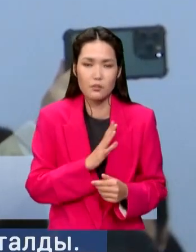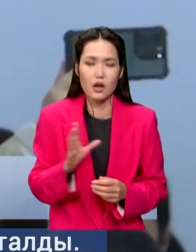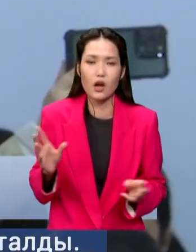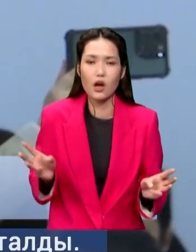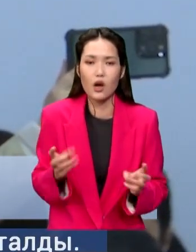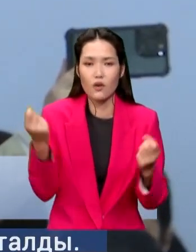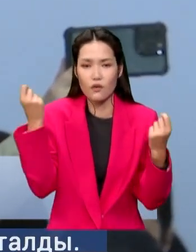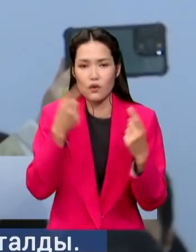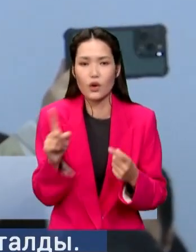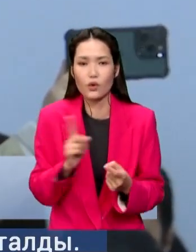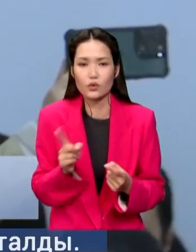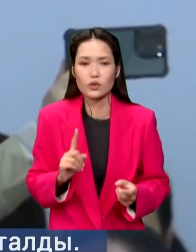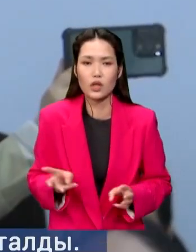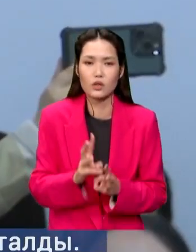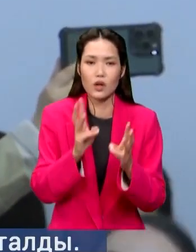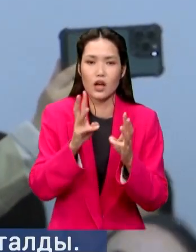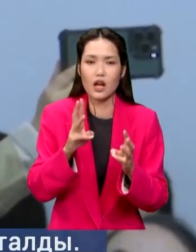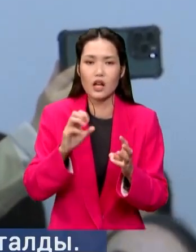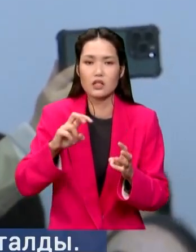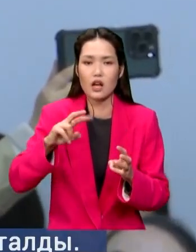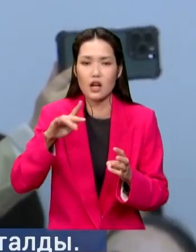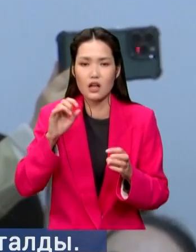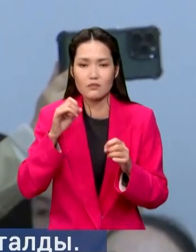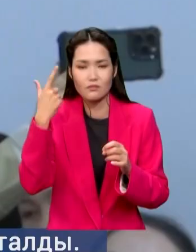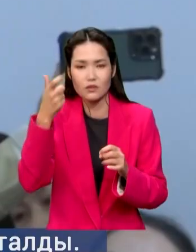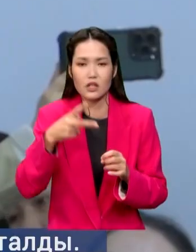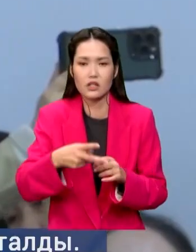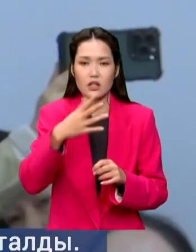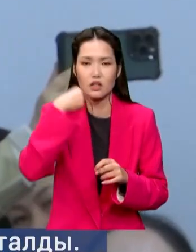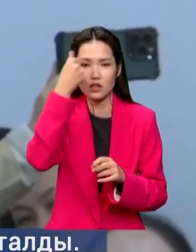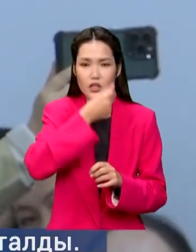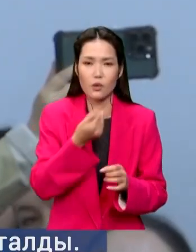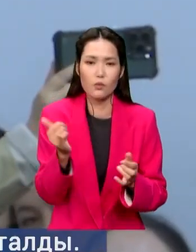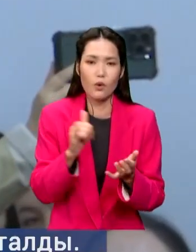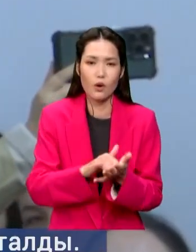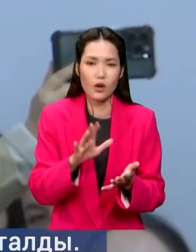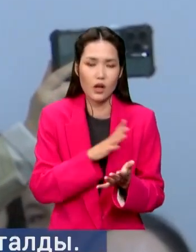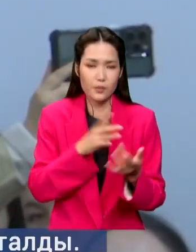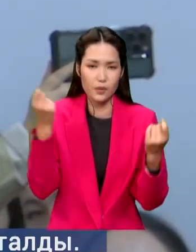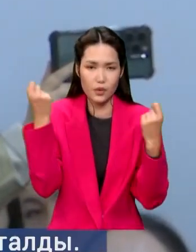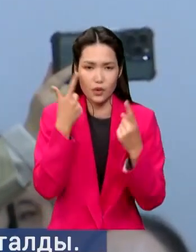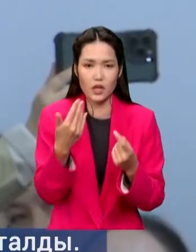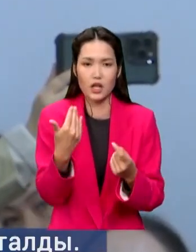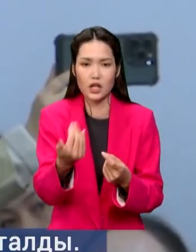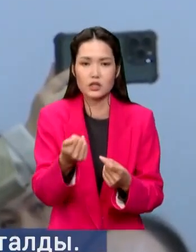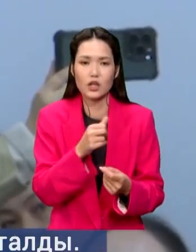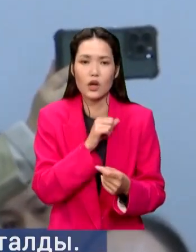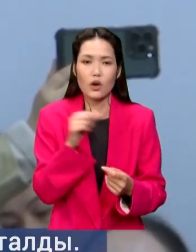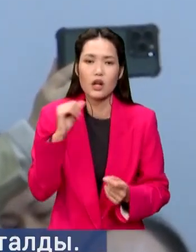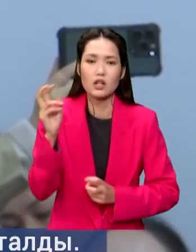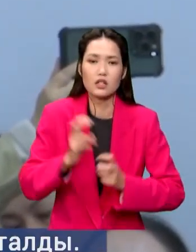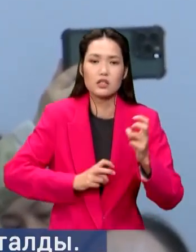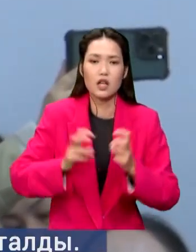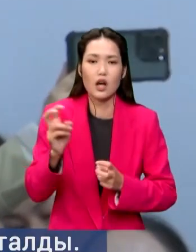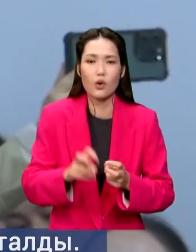выяснила, что пожарные датчики установлены еще были с 2005 года, а их работоспособность по